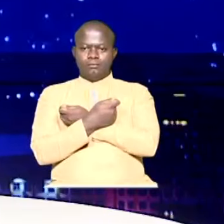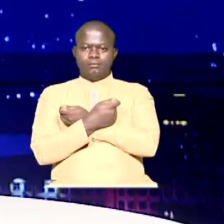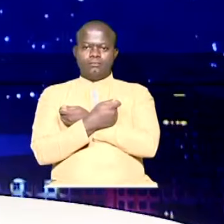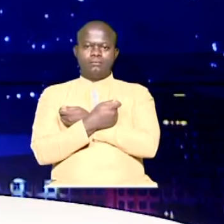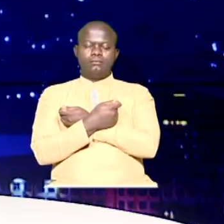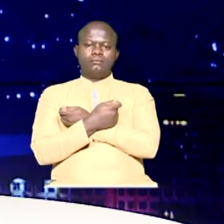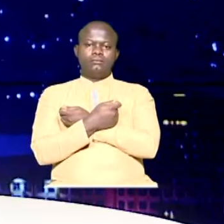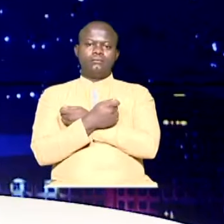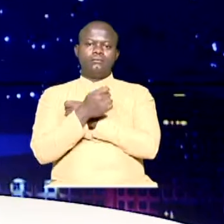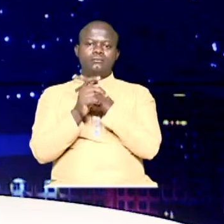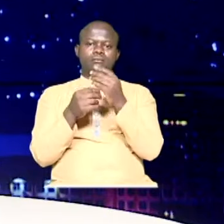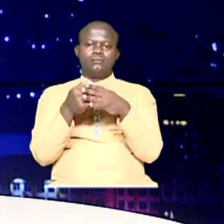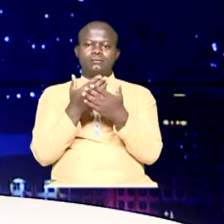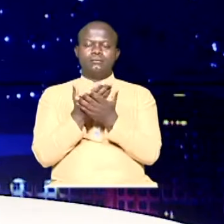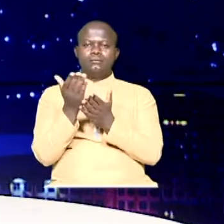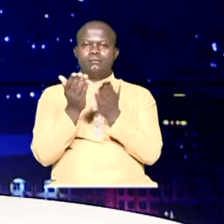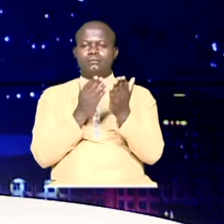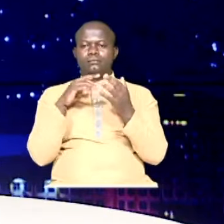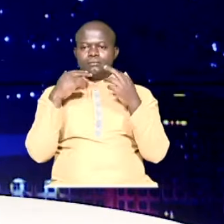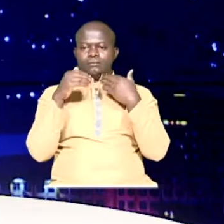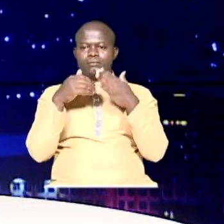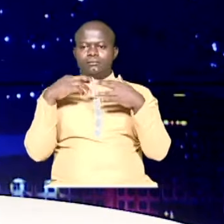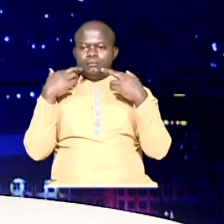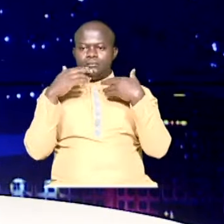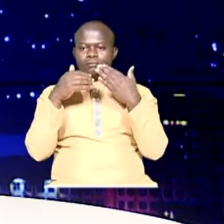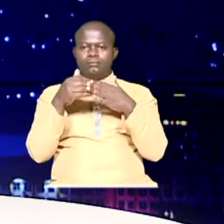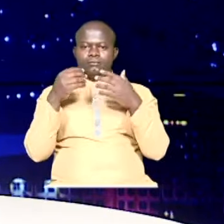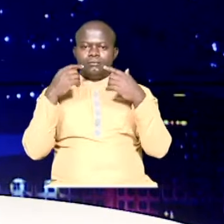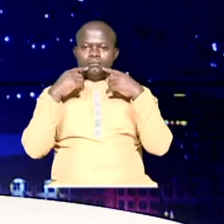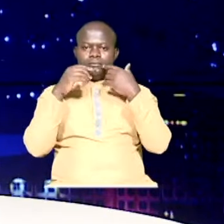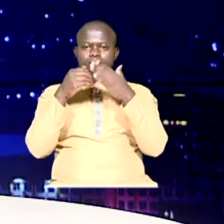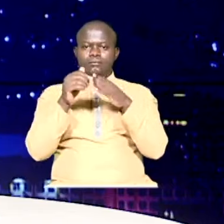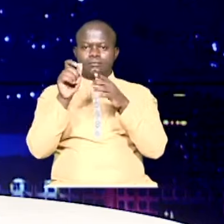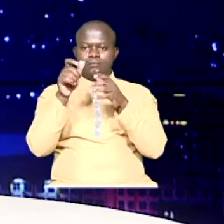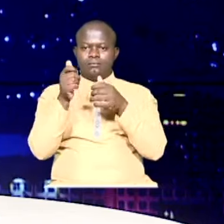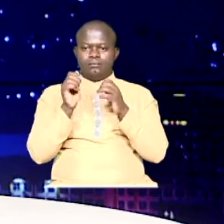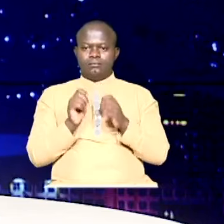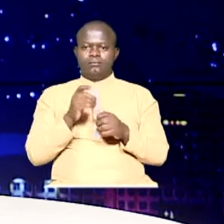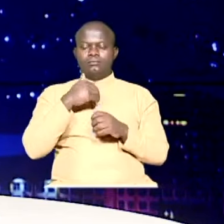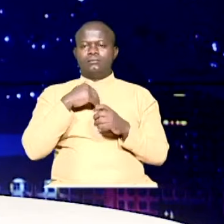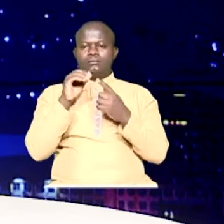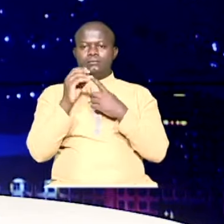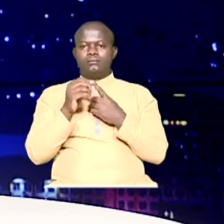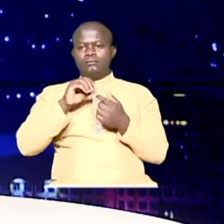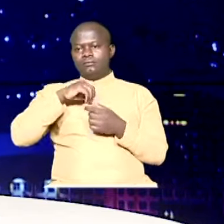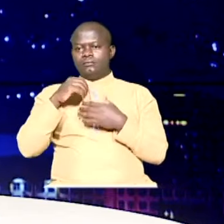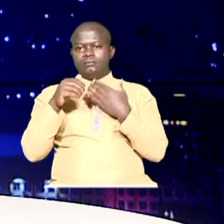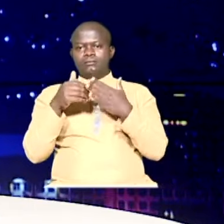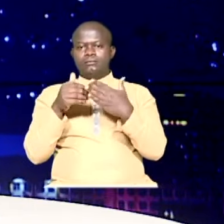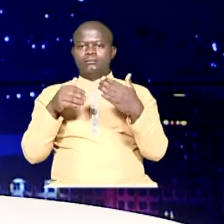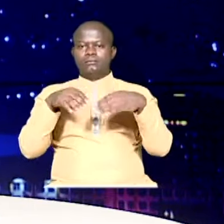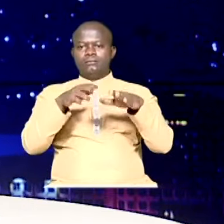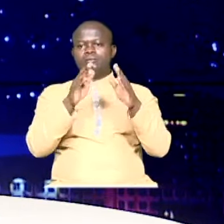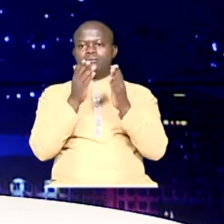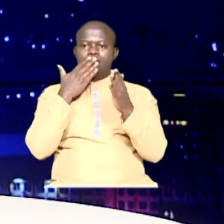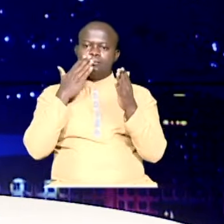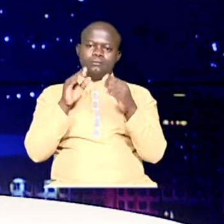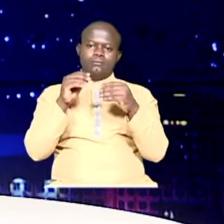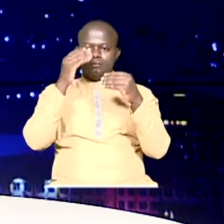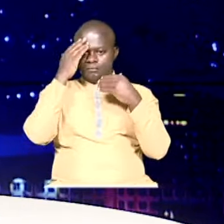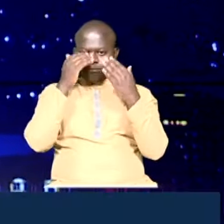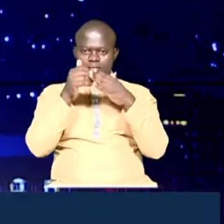aho rero basaba serivisi z'amahoteli na resitora basanga abakiriya bakwiye kugira umuco wo kwanga no kugaya serivisi mbi bahawe kuko ngo ari